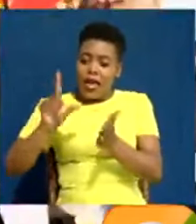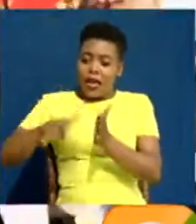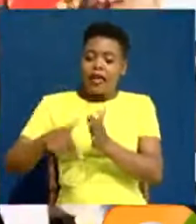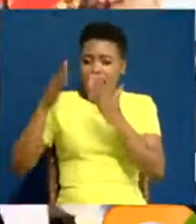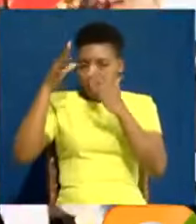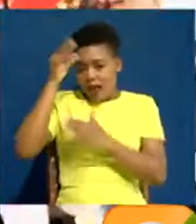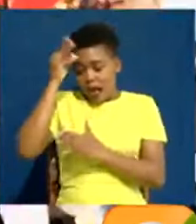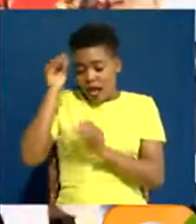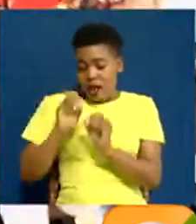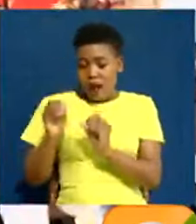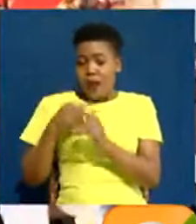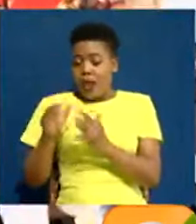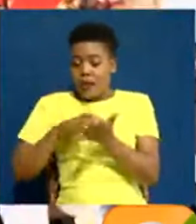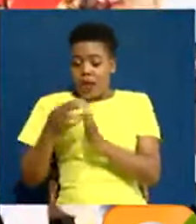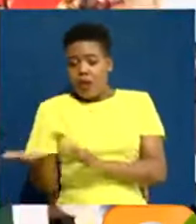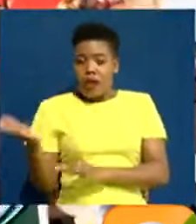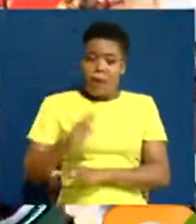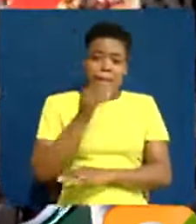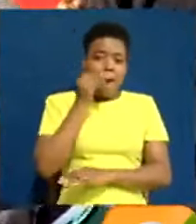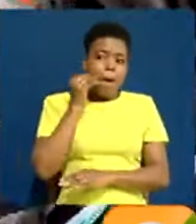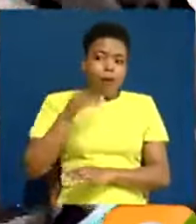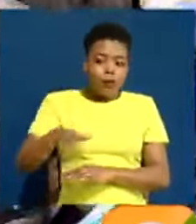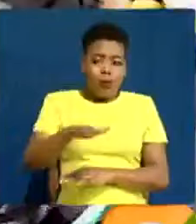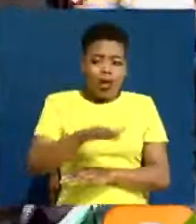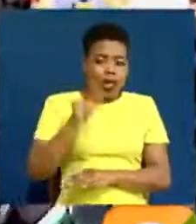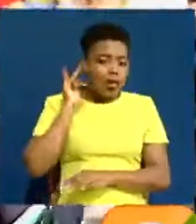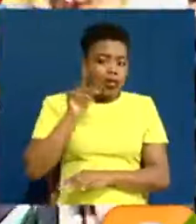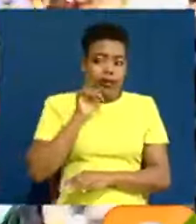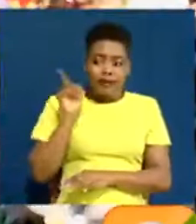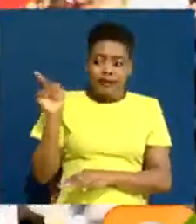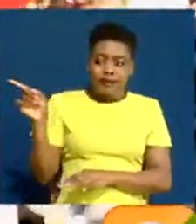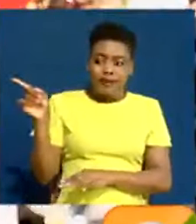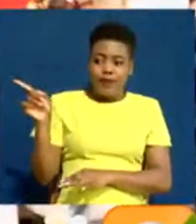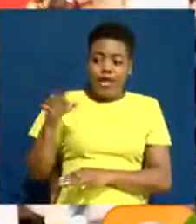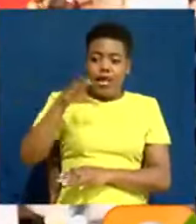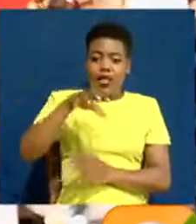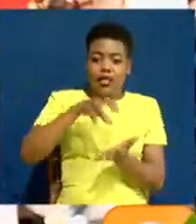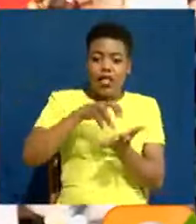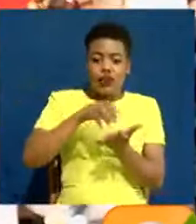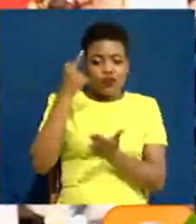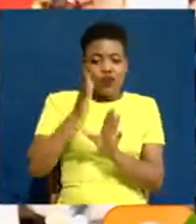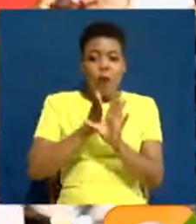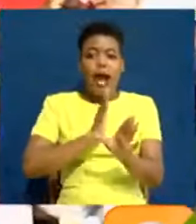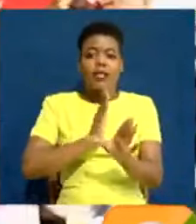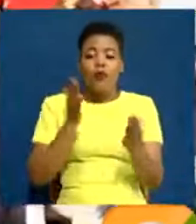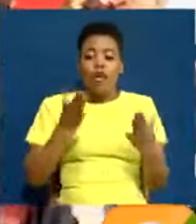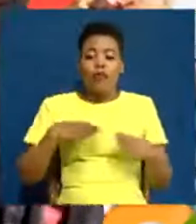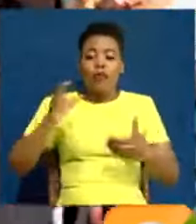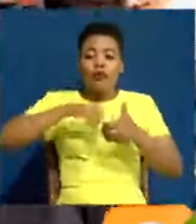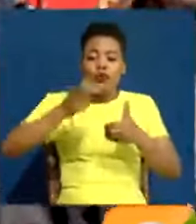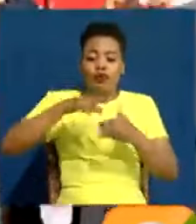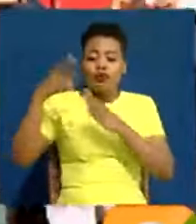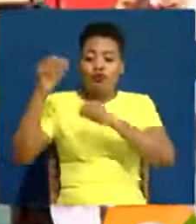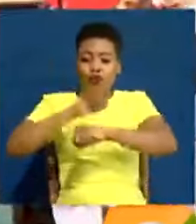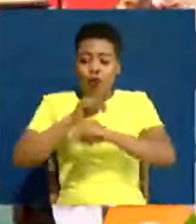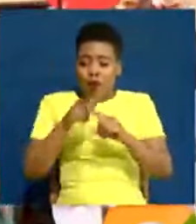katikati mwa mji wa Kisii. Eneo hili ndio steni ya kuabiri magari ya kuenda maeneo mbalimbali katikati mwa mji huu. Lakini hii leo kutokana